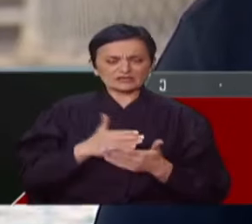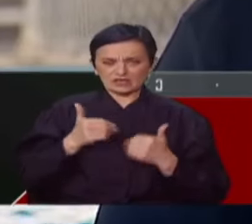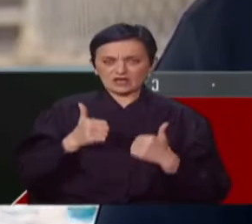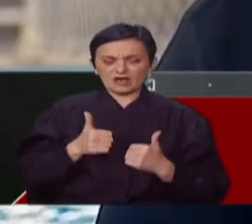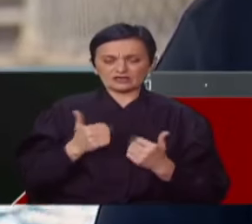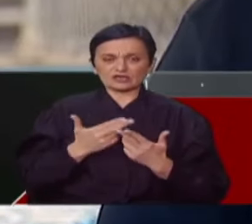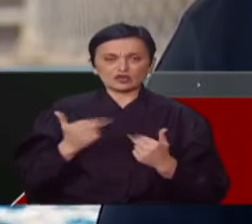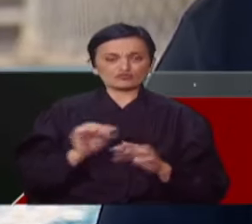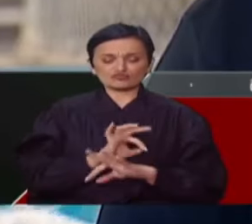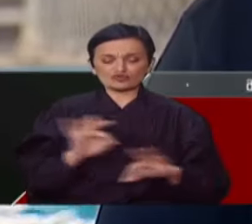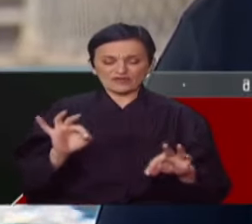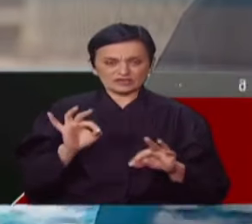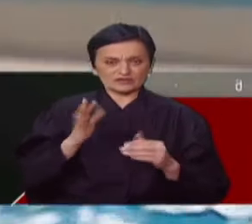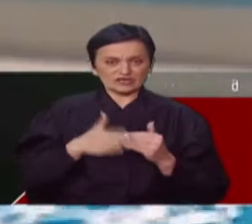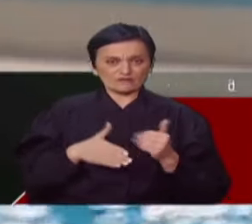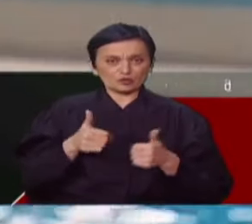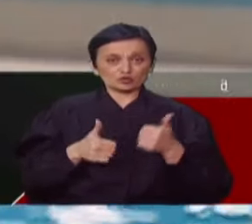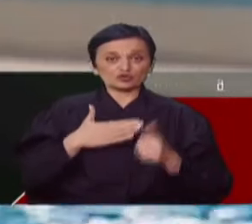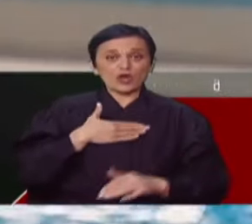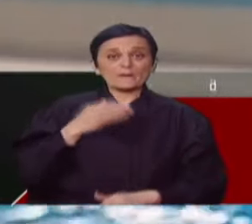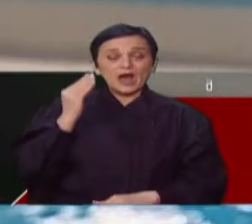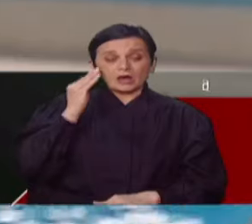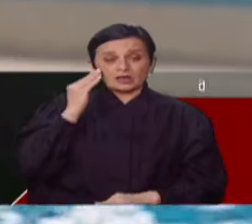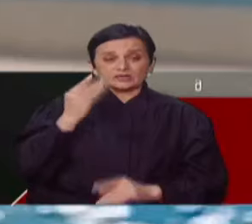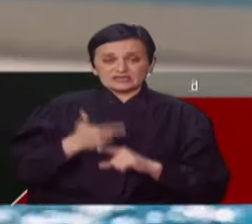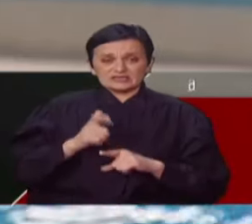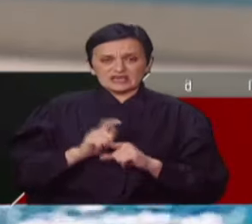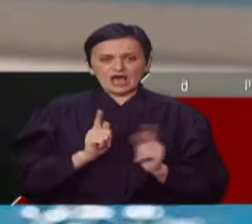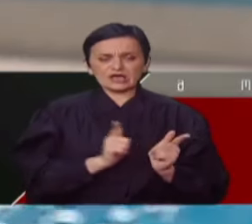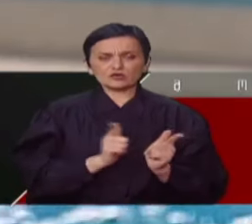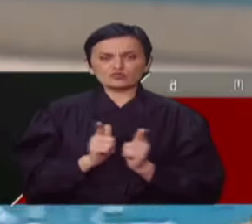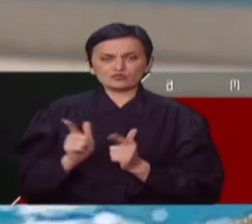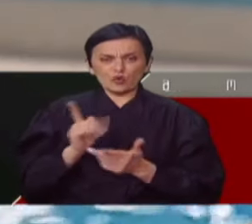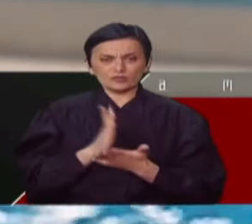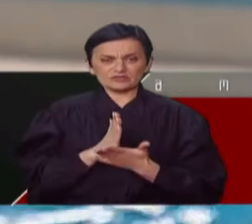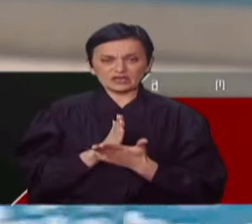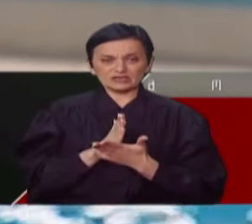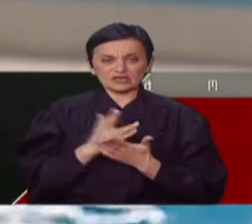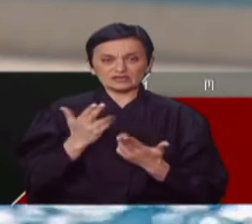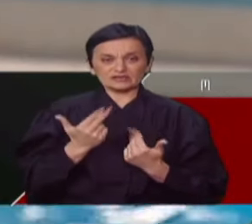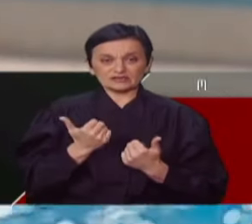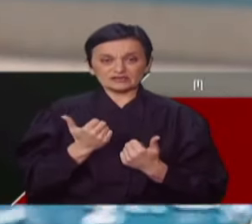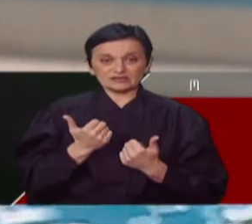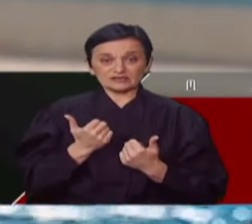და შვენივად დავასრულებთ ტურნირს. Ჩემი აზრით ძალიან მომზადებულები ვართ და